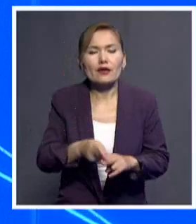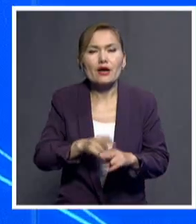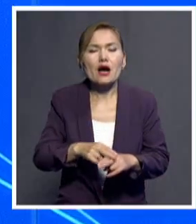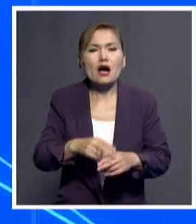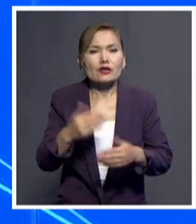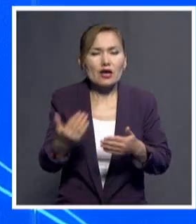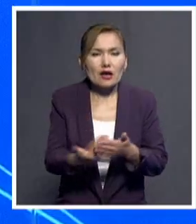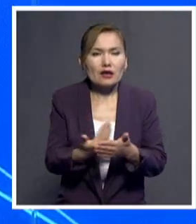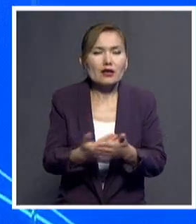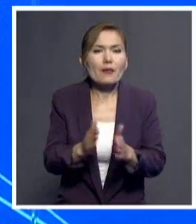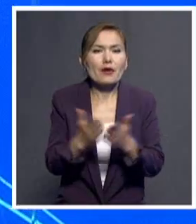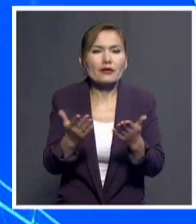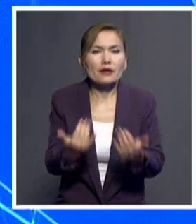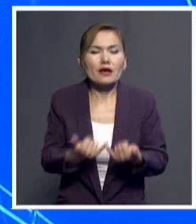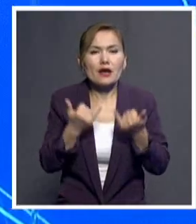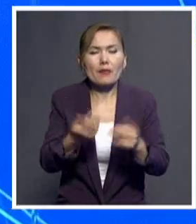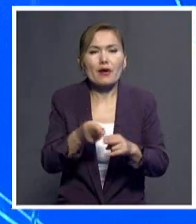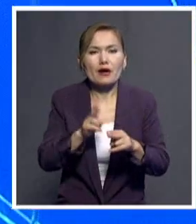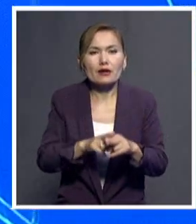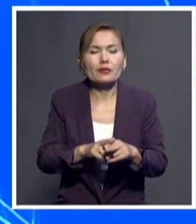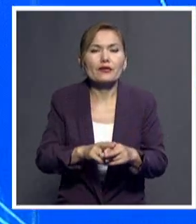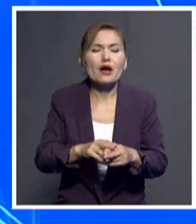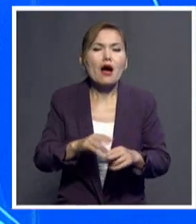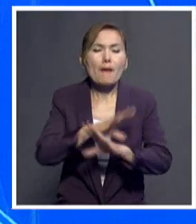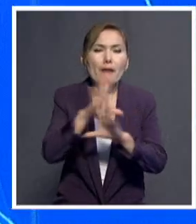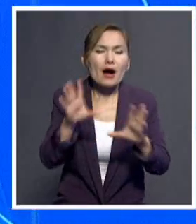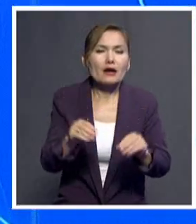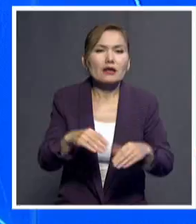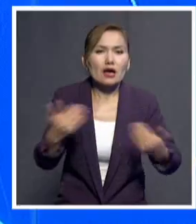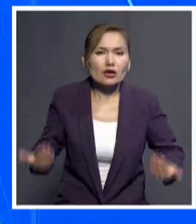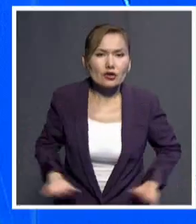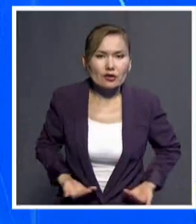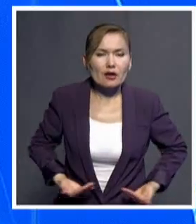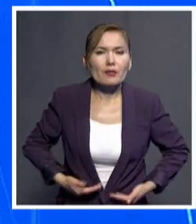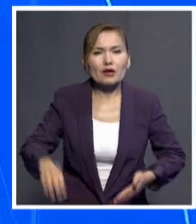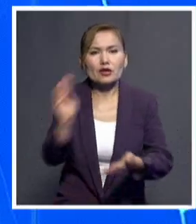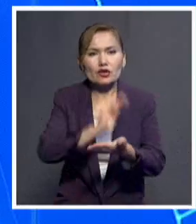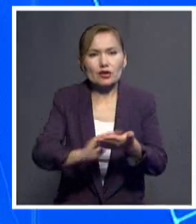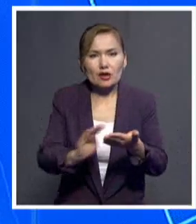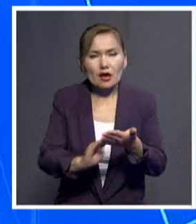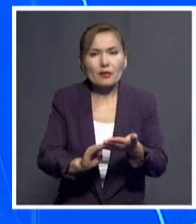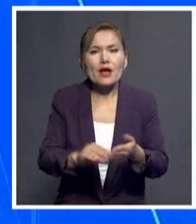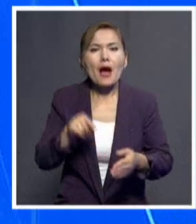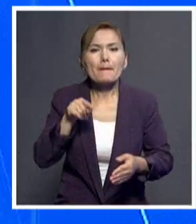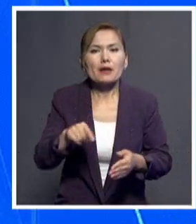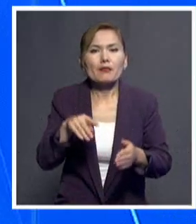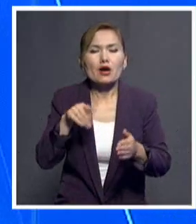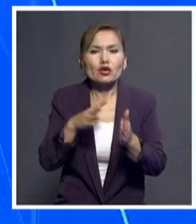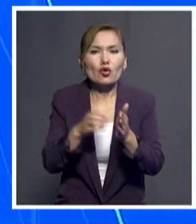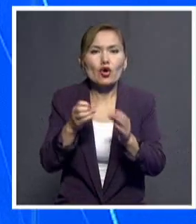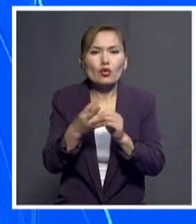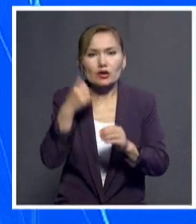Абай кітапханасының қызметкерлері ақынның тұрмысы, мал мүлкі жайында жазылған мағлұматтарды жария етті. Бұл деректер 1914